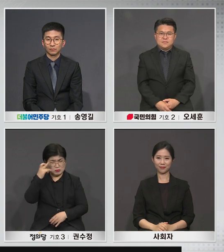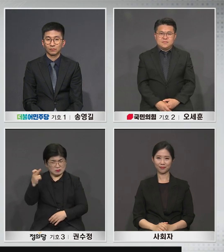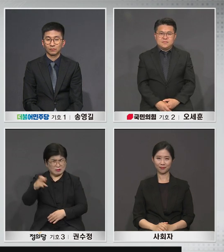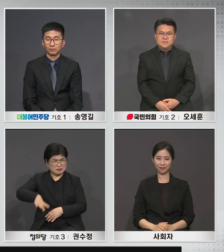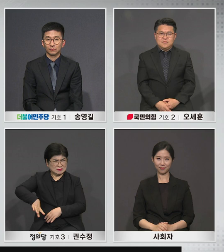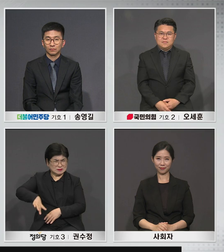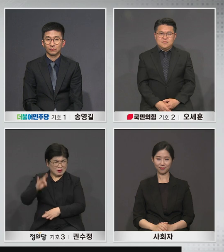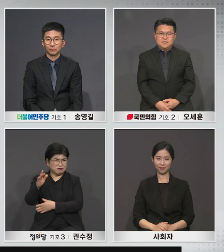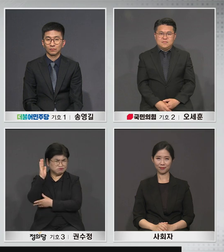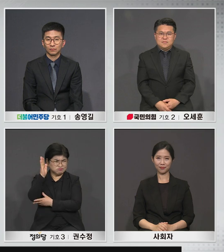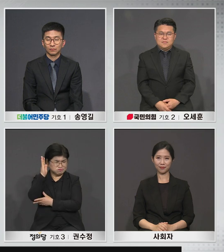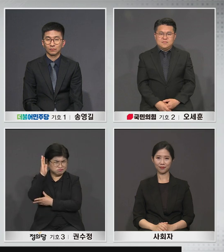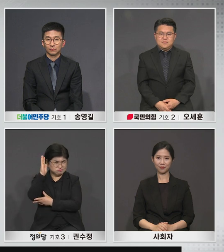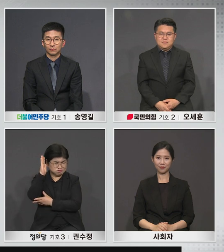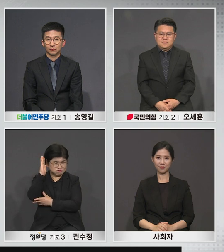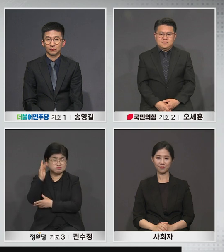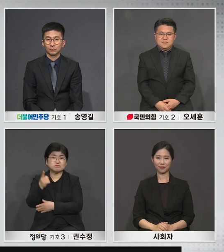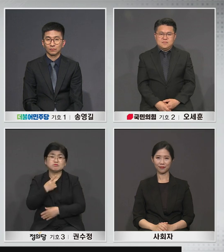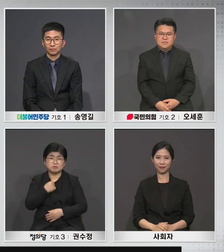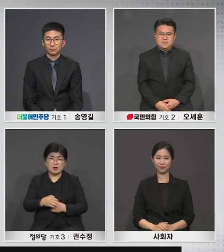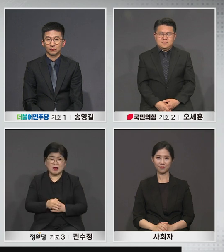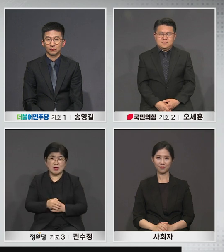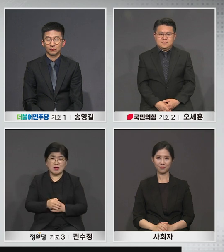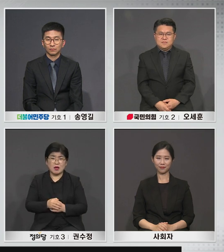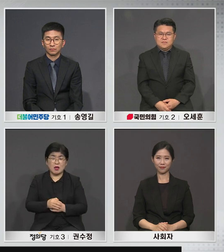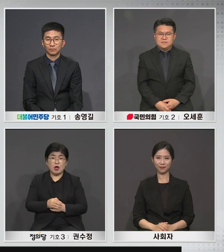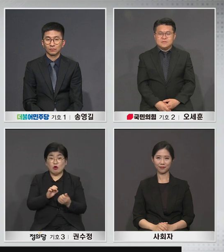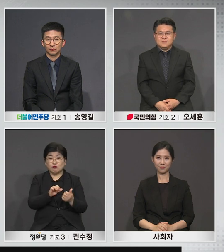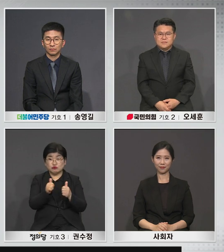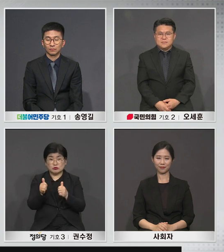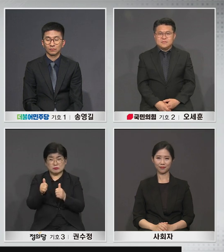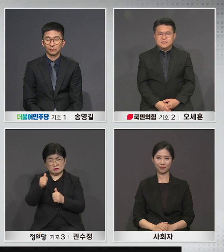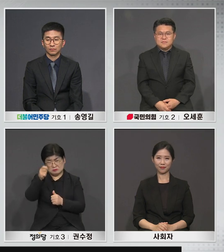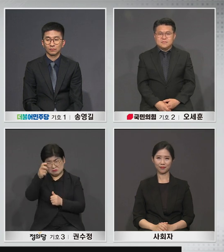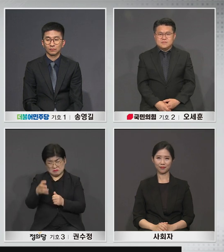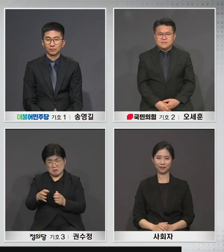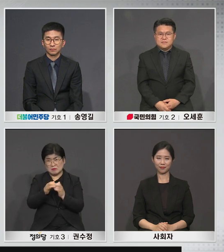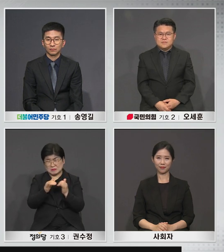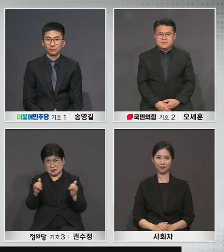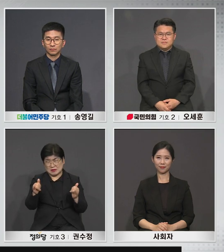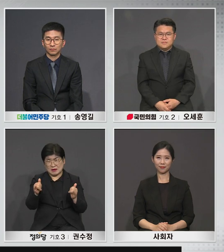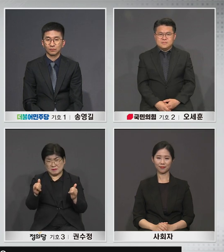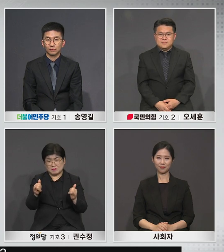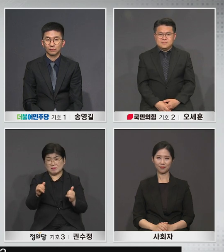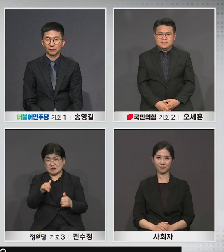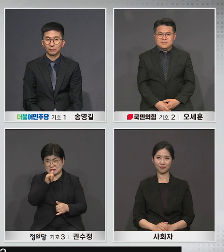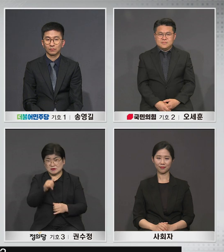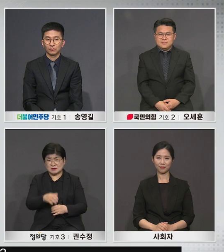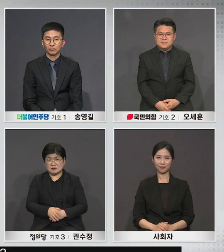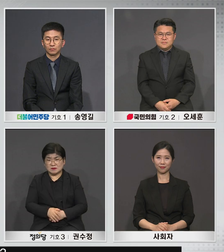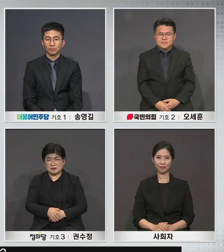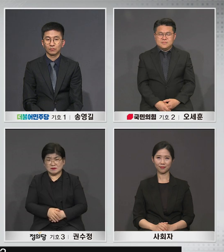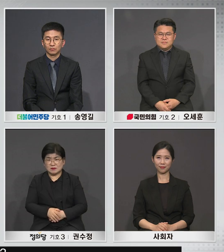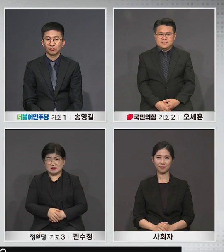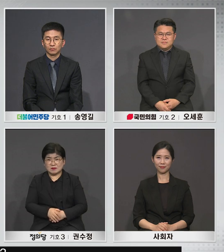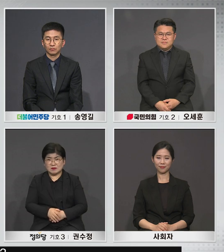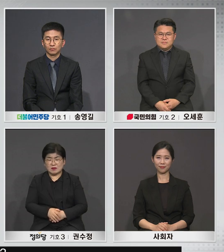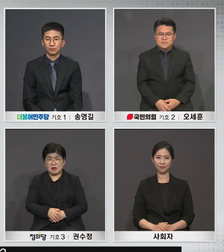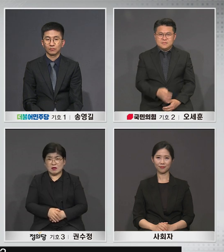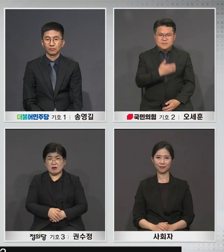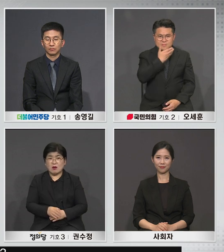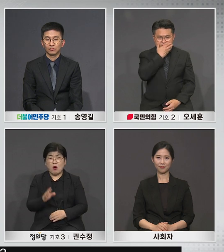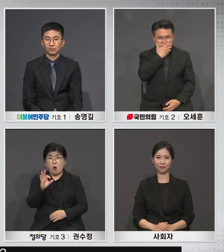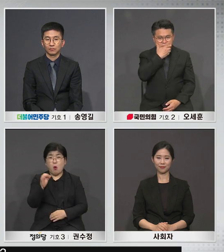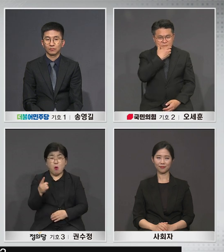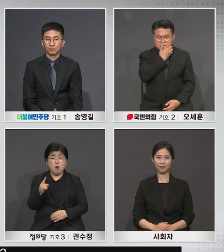이상님, 양회성, 한대성, 윤용현, 이성수, 김남훈, 오세훈 후보가